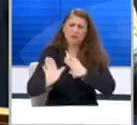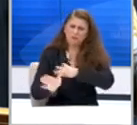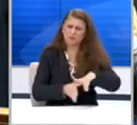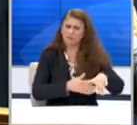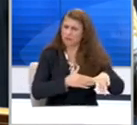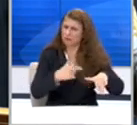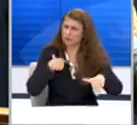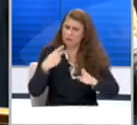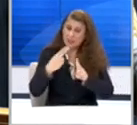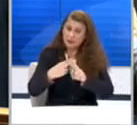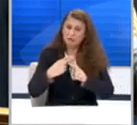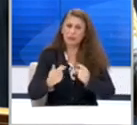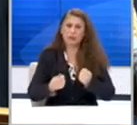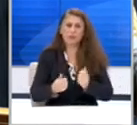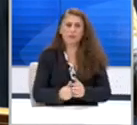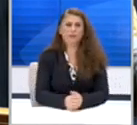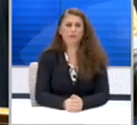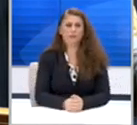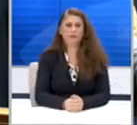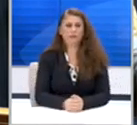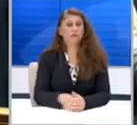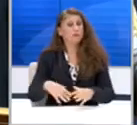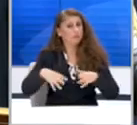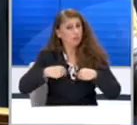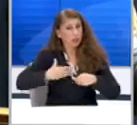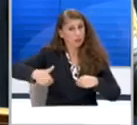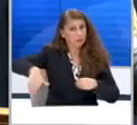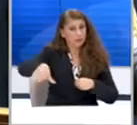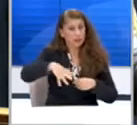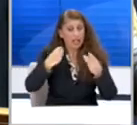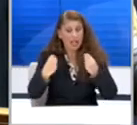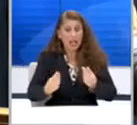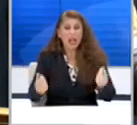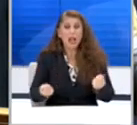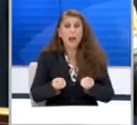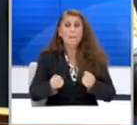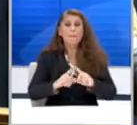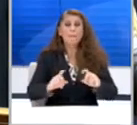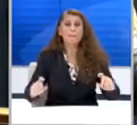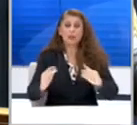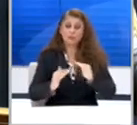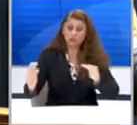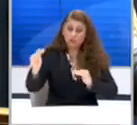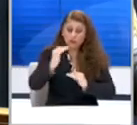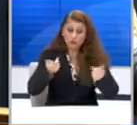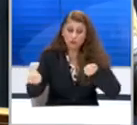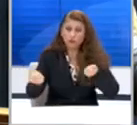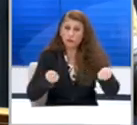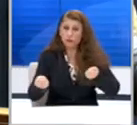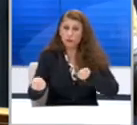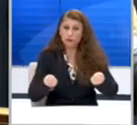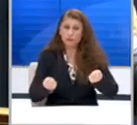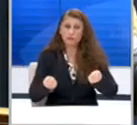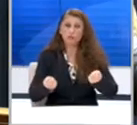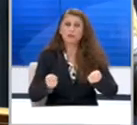Μαν θανέτωσαν δε οι μέτεροι, καλών έργων προείσταστε, εις